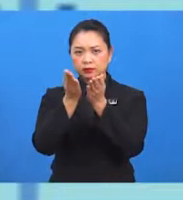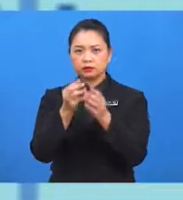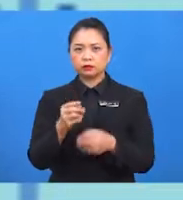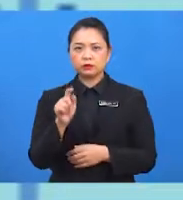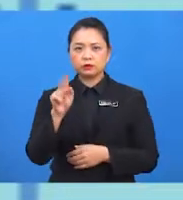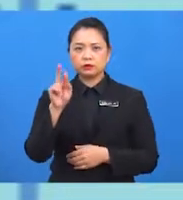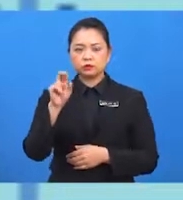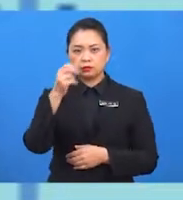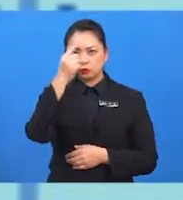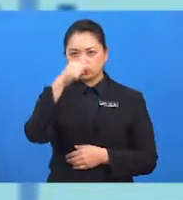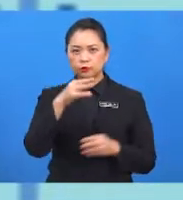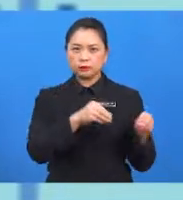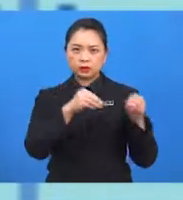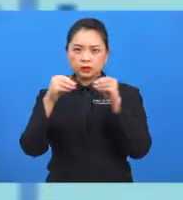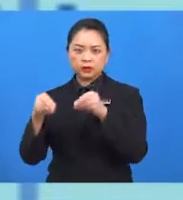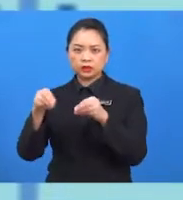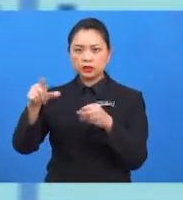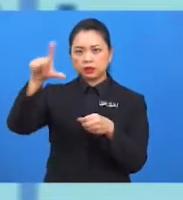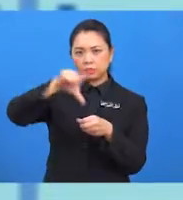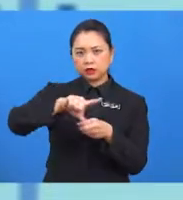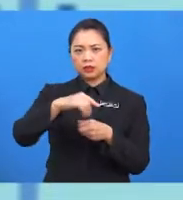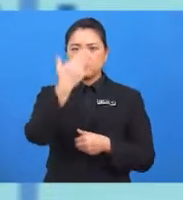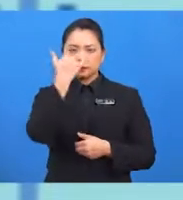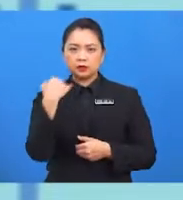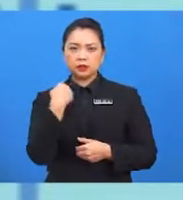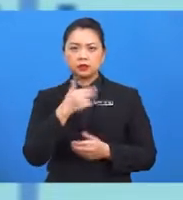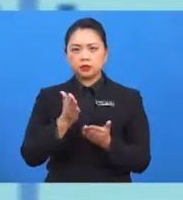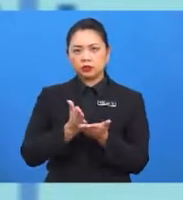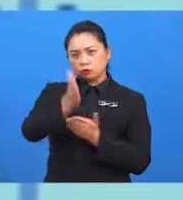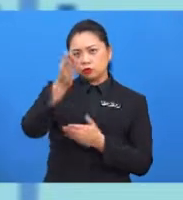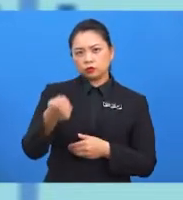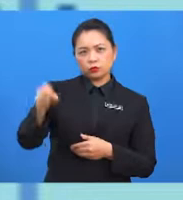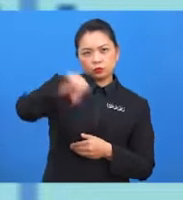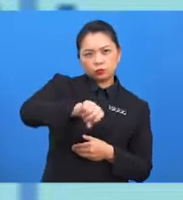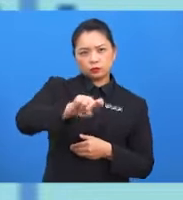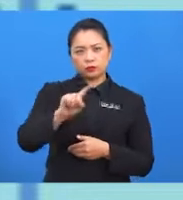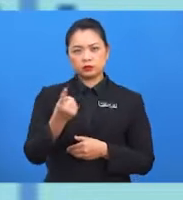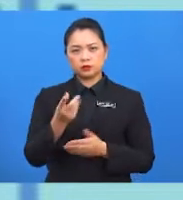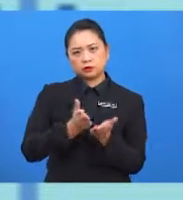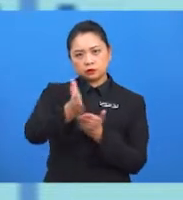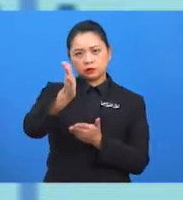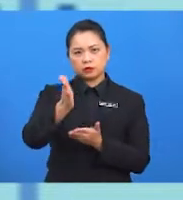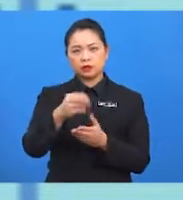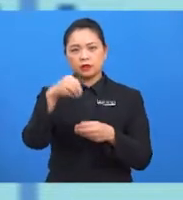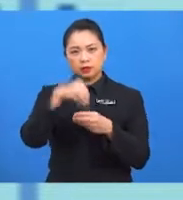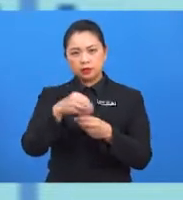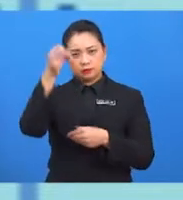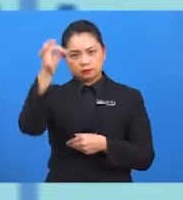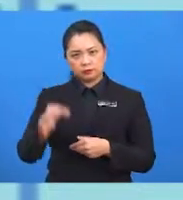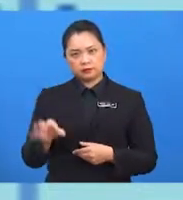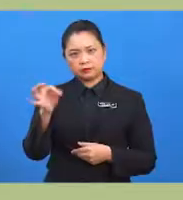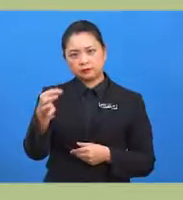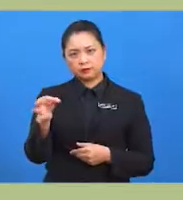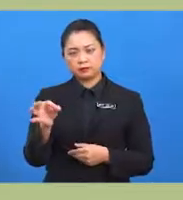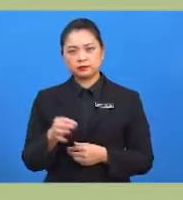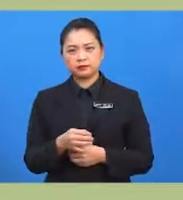memindahkan larutan kenapa kita tidak menuang larutan secara terus ke dalam pelalawan lumetri